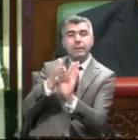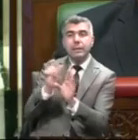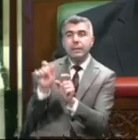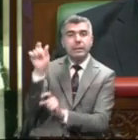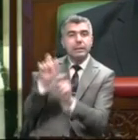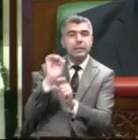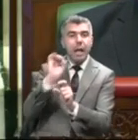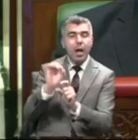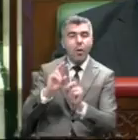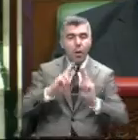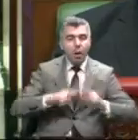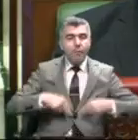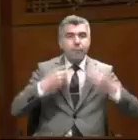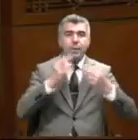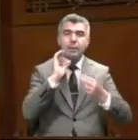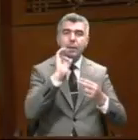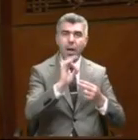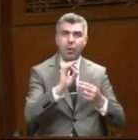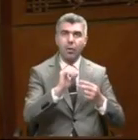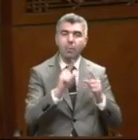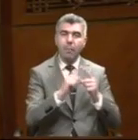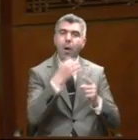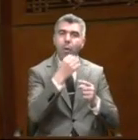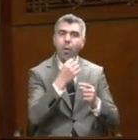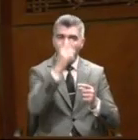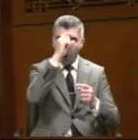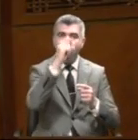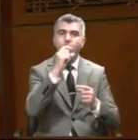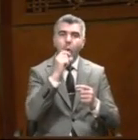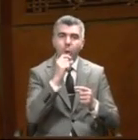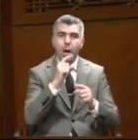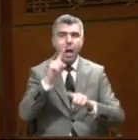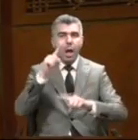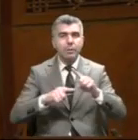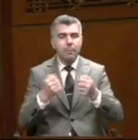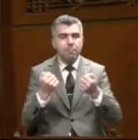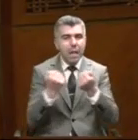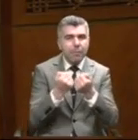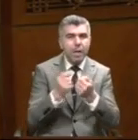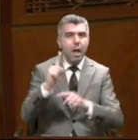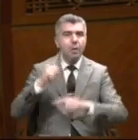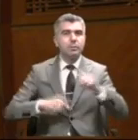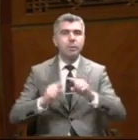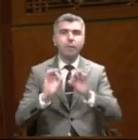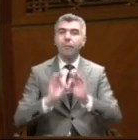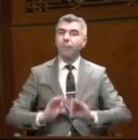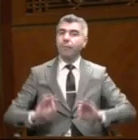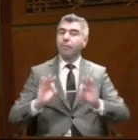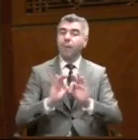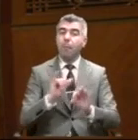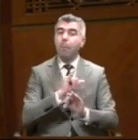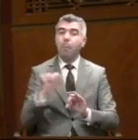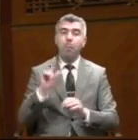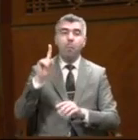هي حاسمه اولا كاين شروط لارافت ولا فسوقه ولا جدال في الحجر ماشي معناها